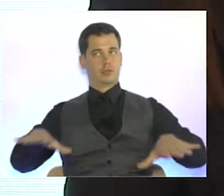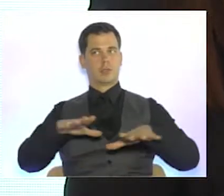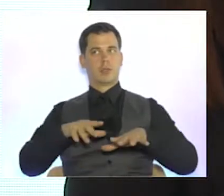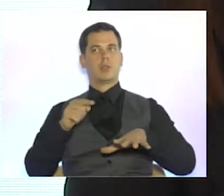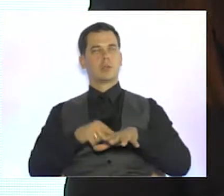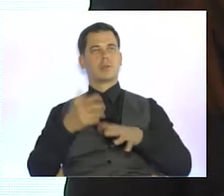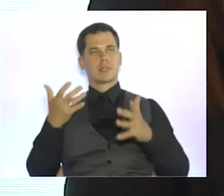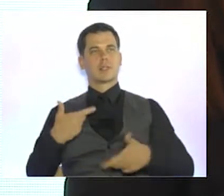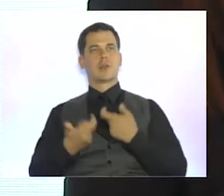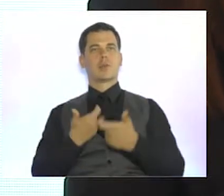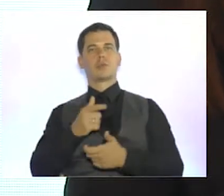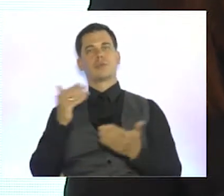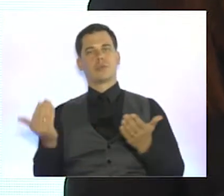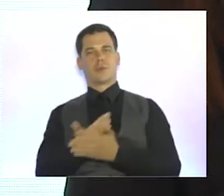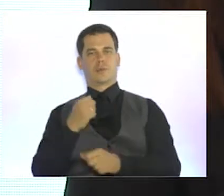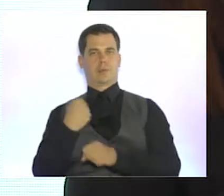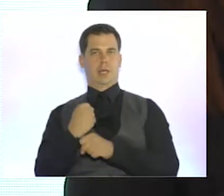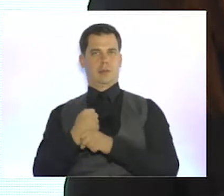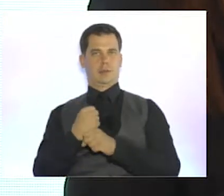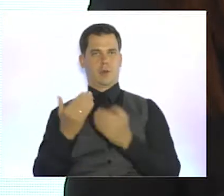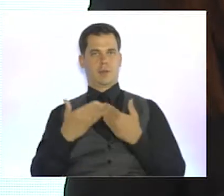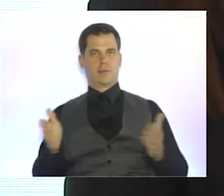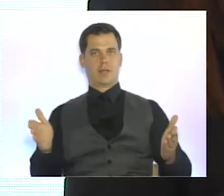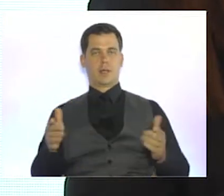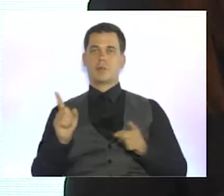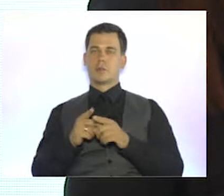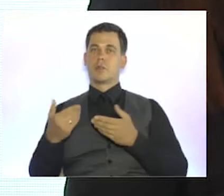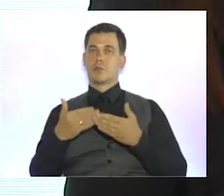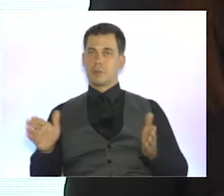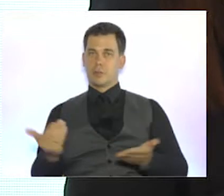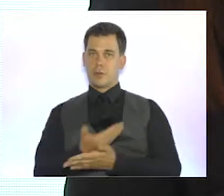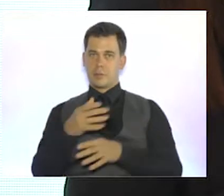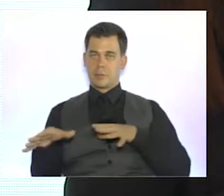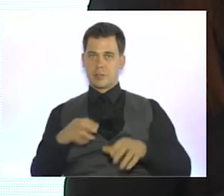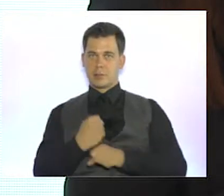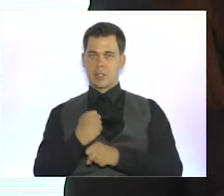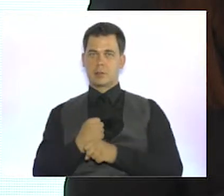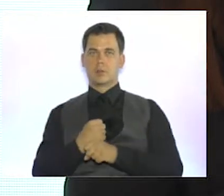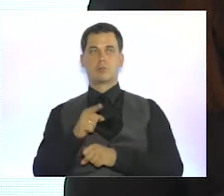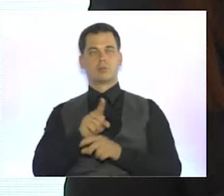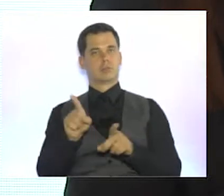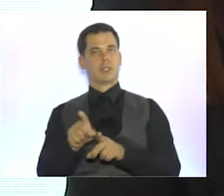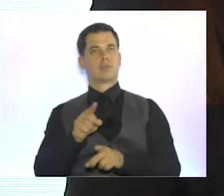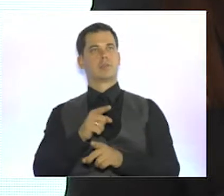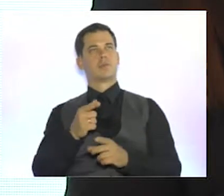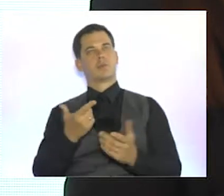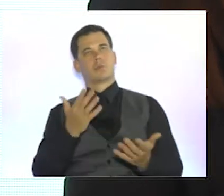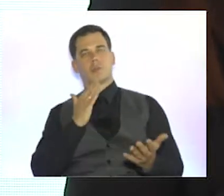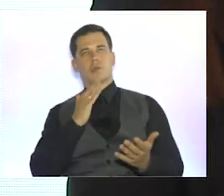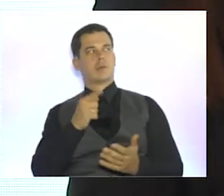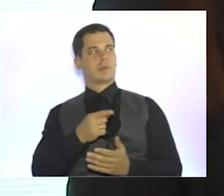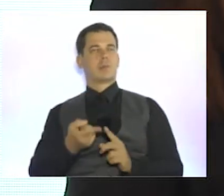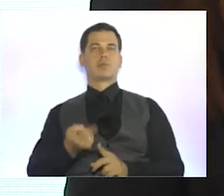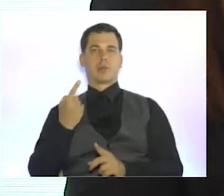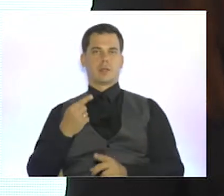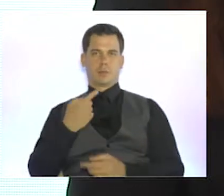oczywiście stwarzanie nowych miejsc pracy. Nowych miejsc pracy, gdzie może dzisiaj, tak jak tutaj moi przedmówcy